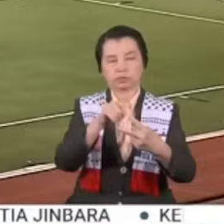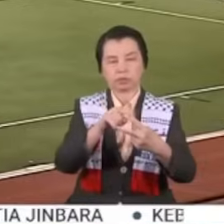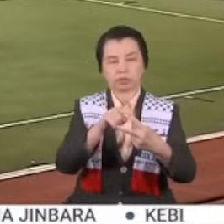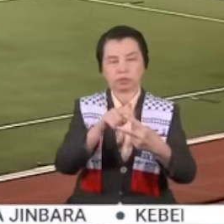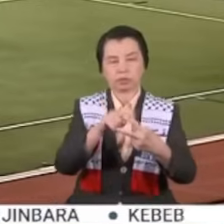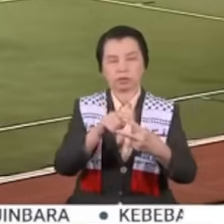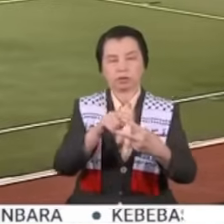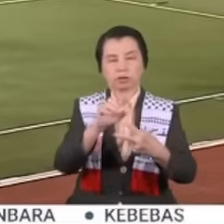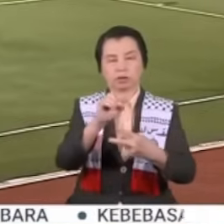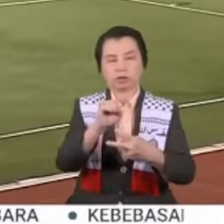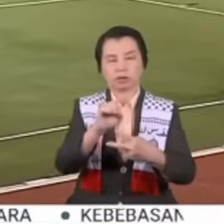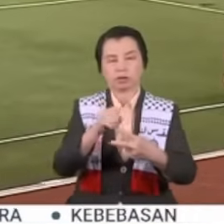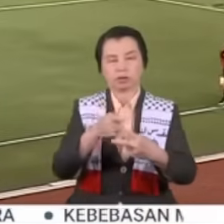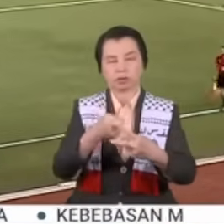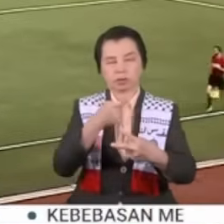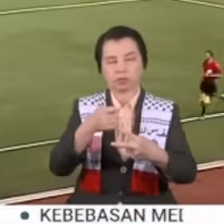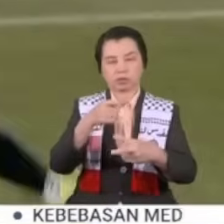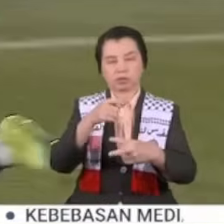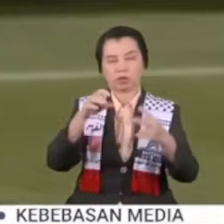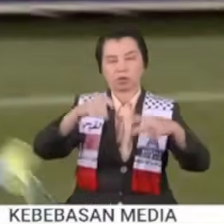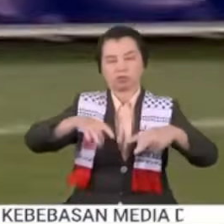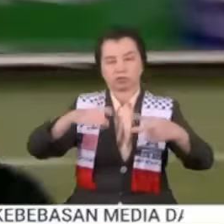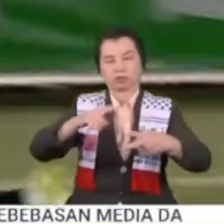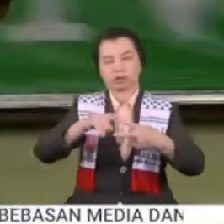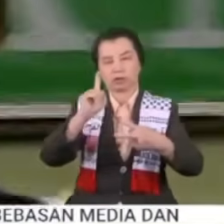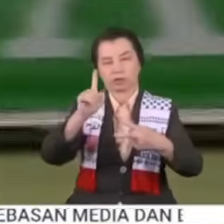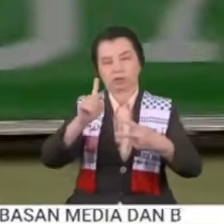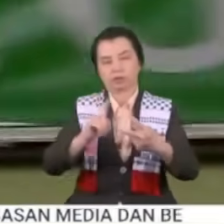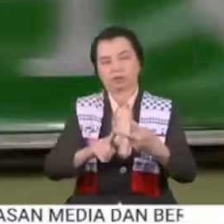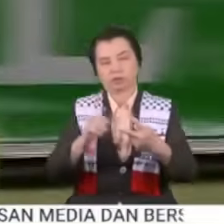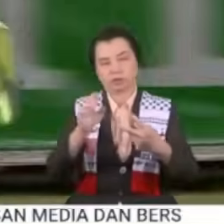pendahulu Central Coast marinas FC dari